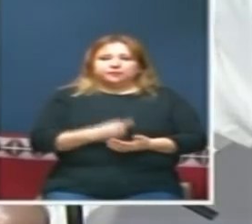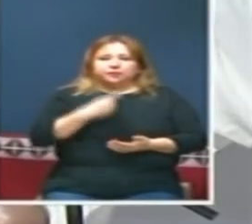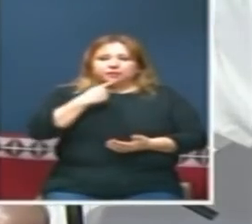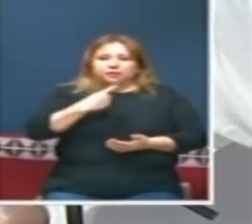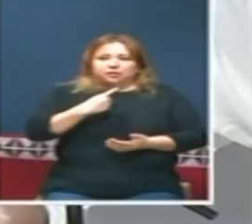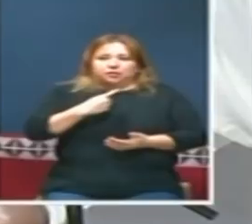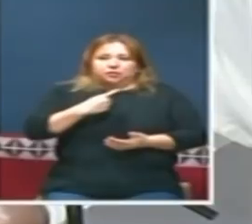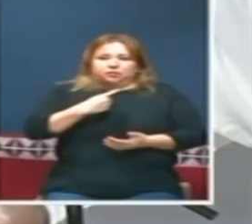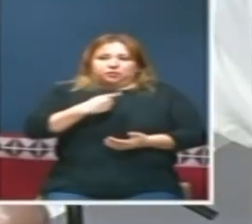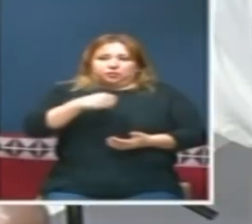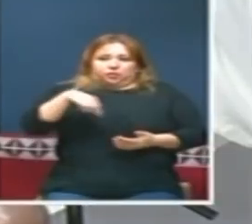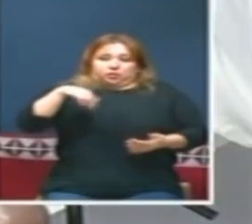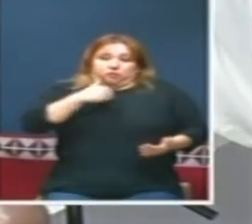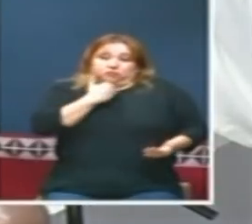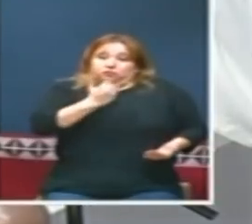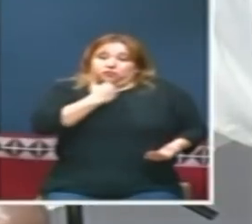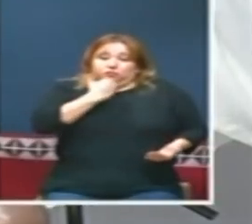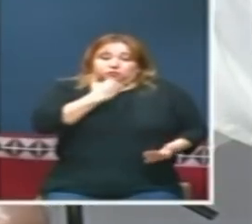pas troubler.